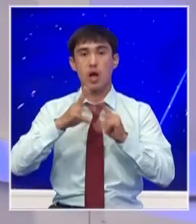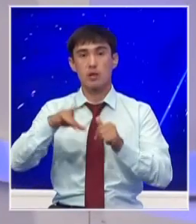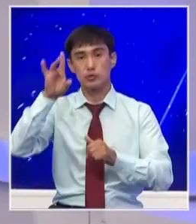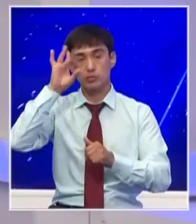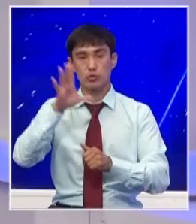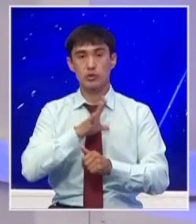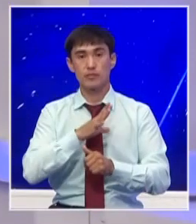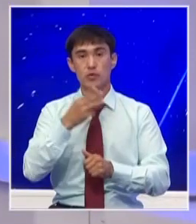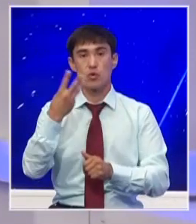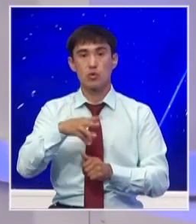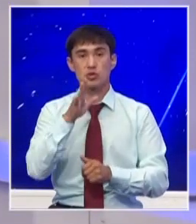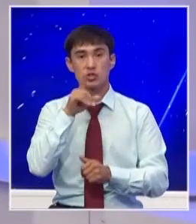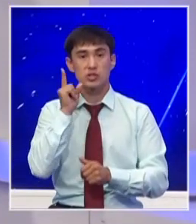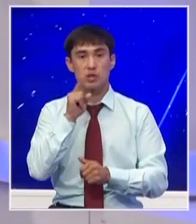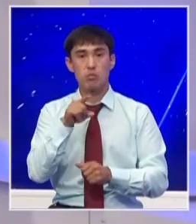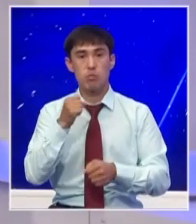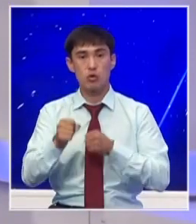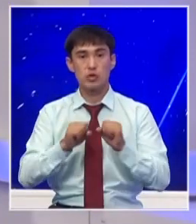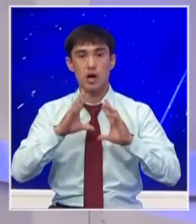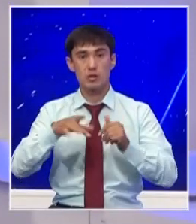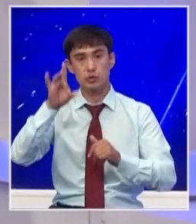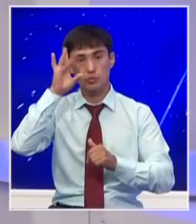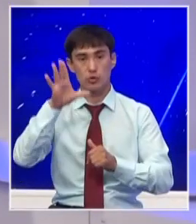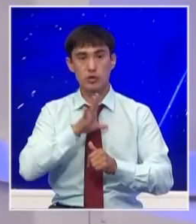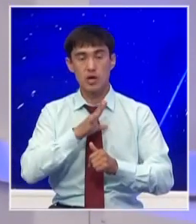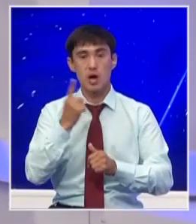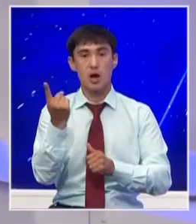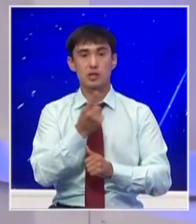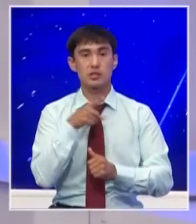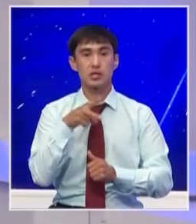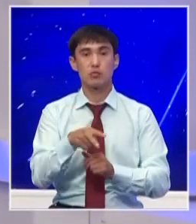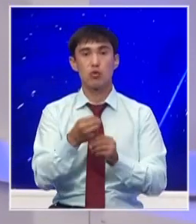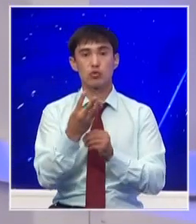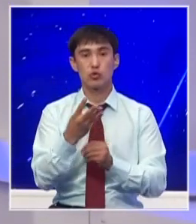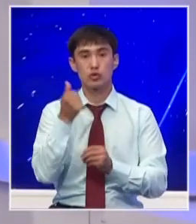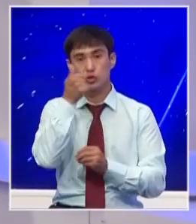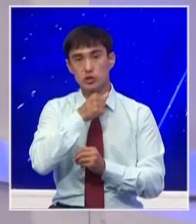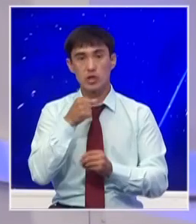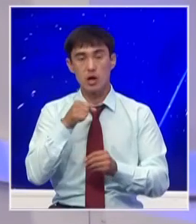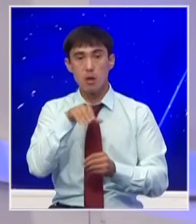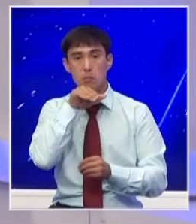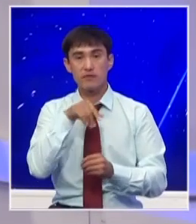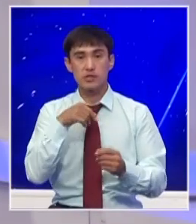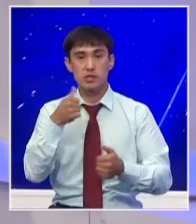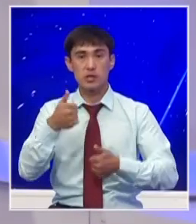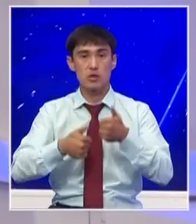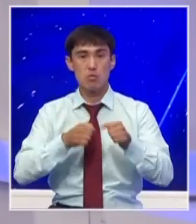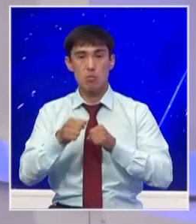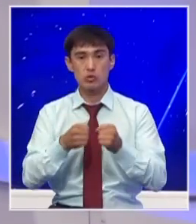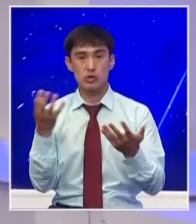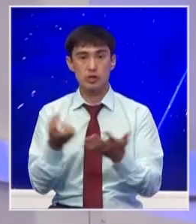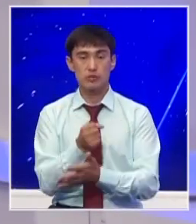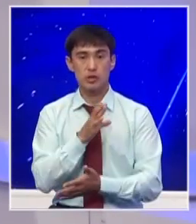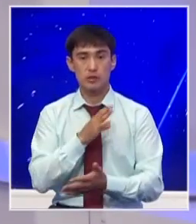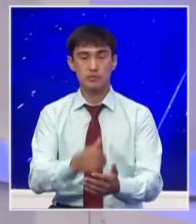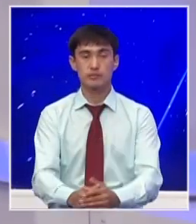чемпион атанды. 30 жастағы боксшы әлем чемпион атағын алғаш рет 2014 жылы кәсіпқой жекпе-жегінде женгіп алған